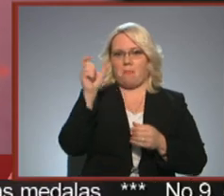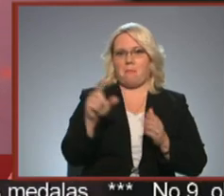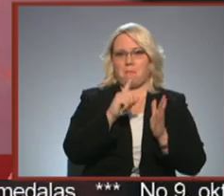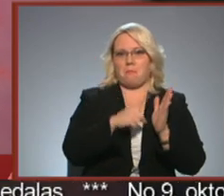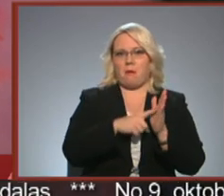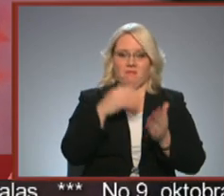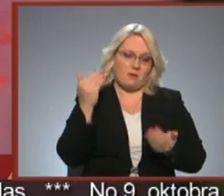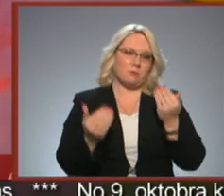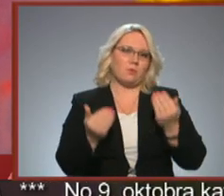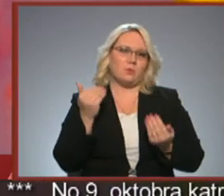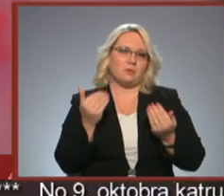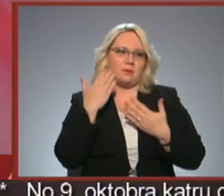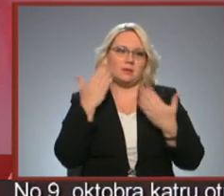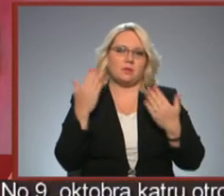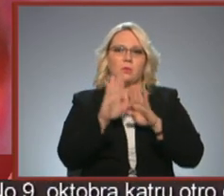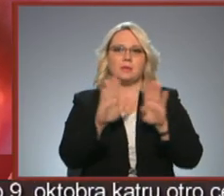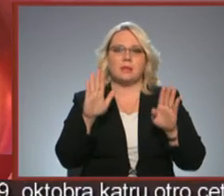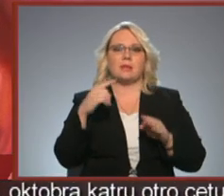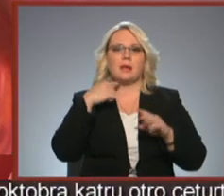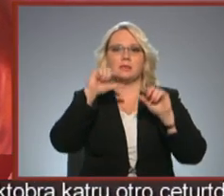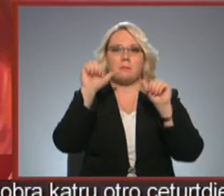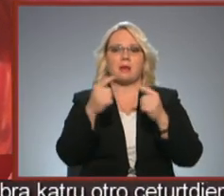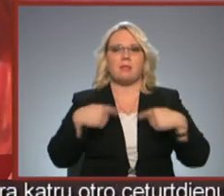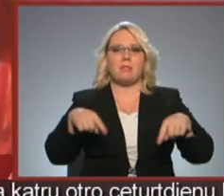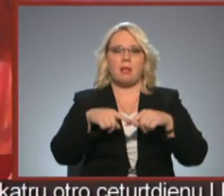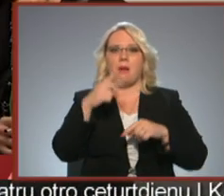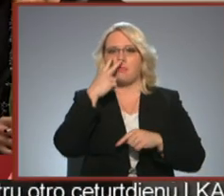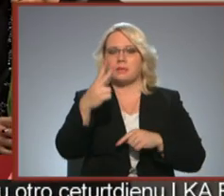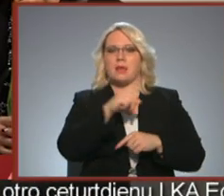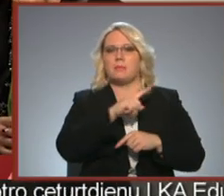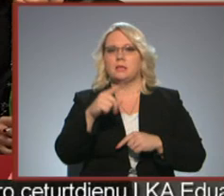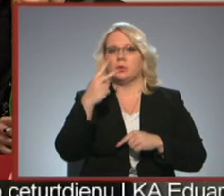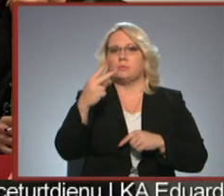Varbūt, nezinu. Izstāde Rīgas mākslas tāpā apskatām